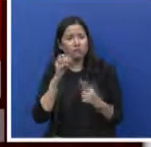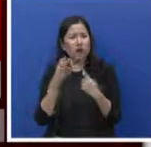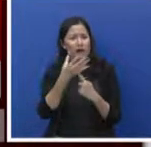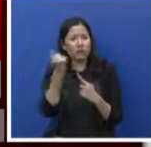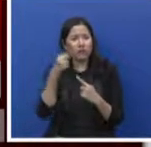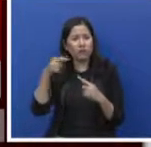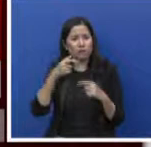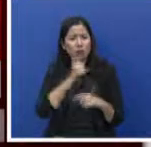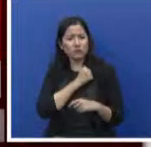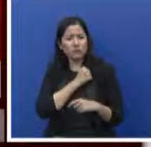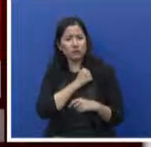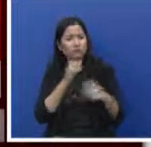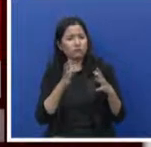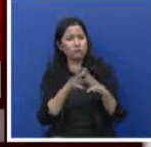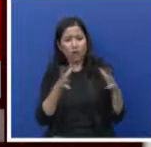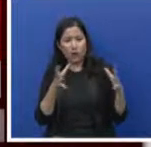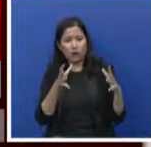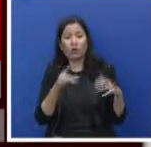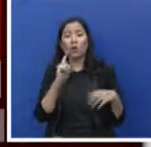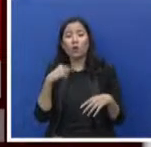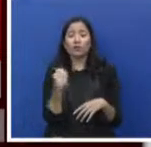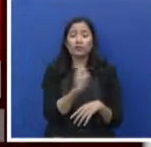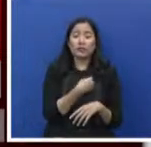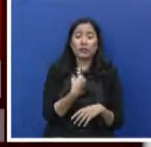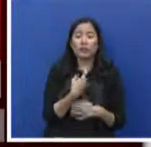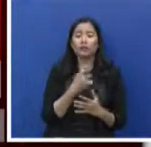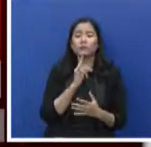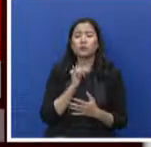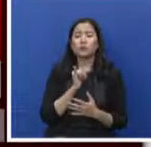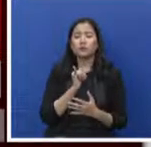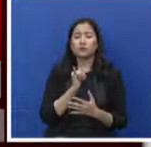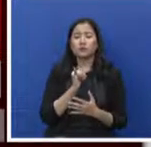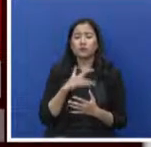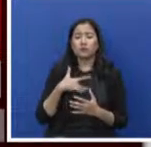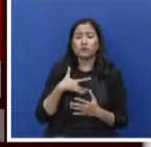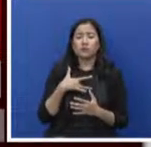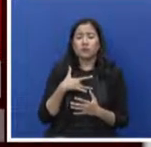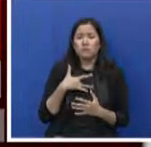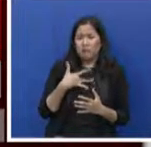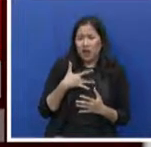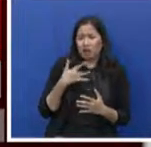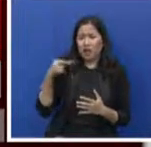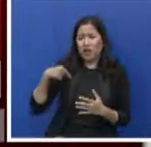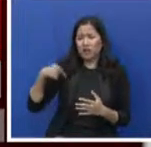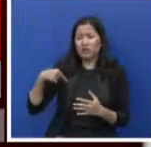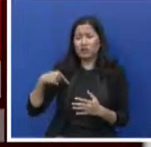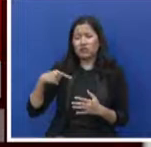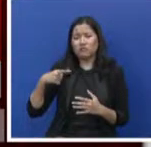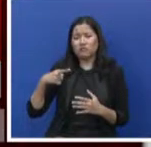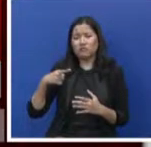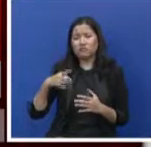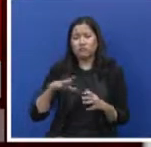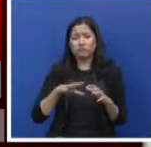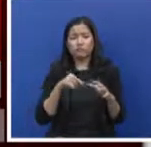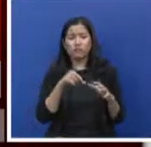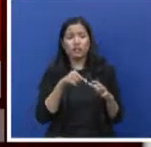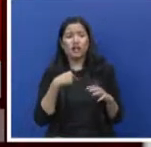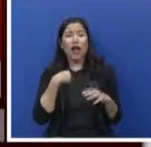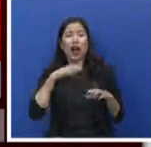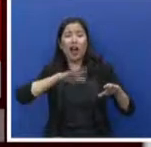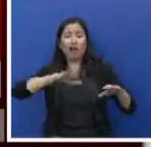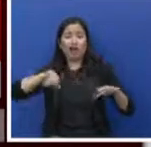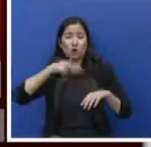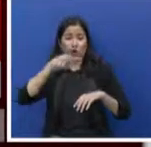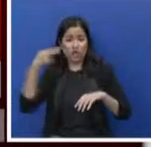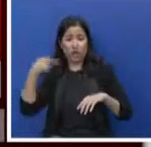besar kan. Jadi kalau kita benar-benar kita merasa sebagai karya anak bangsa, kita merasa terpanggil untuk